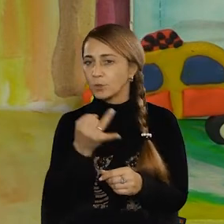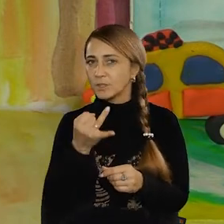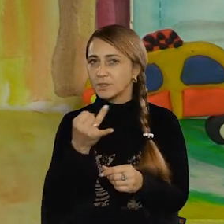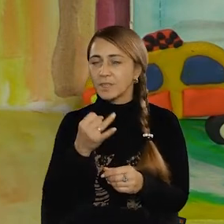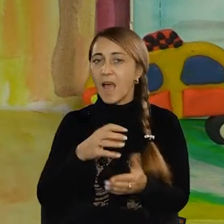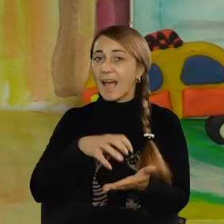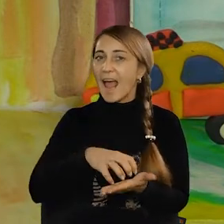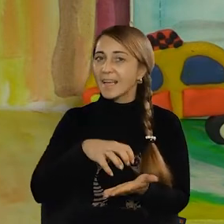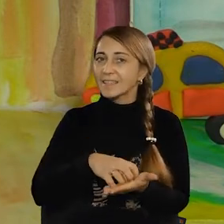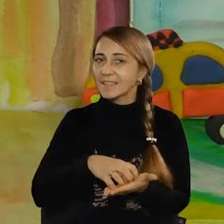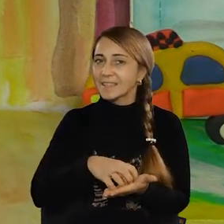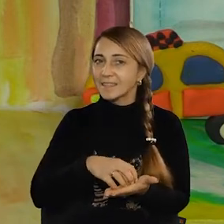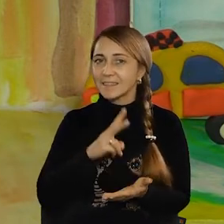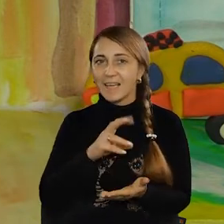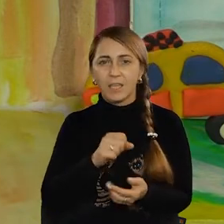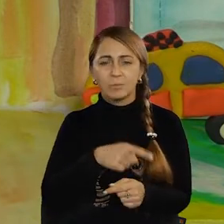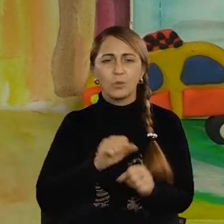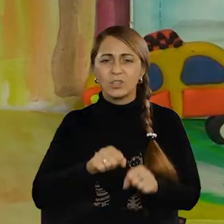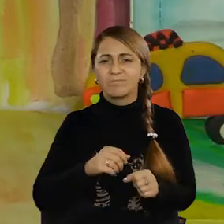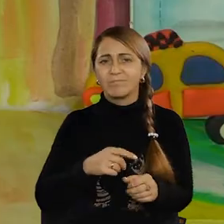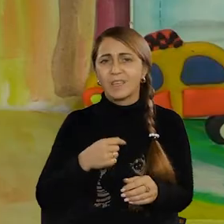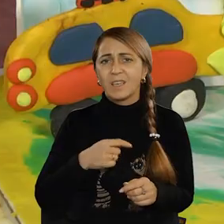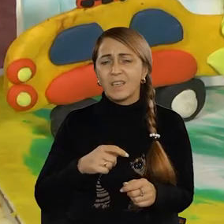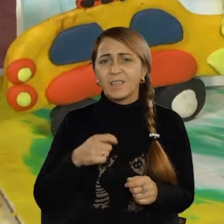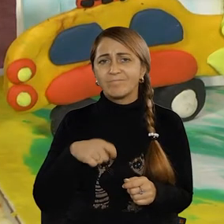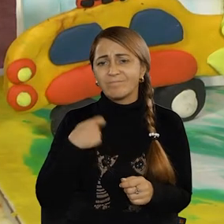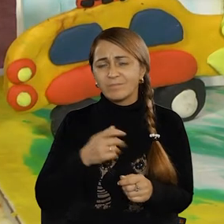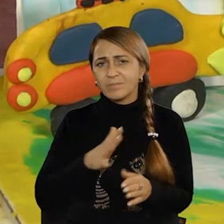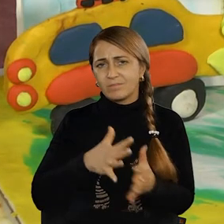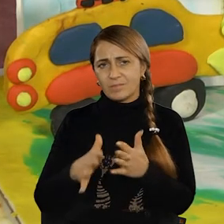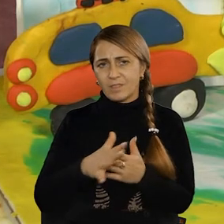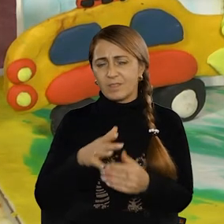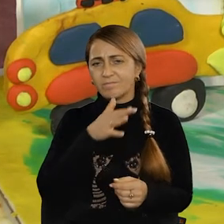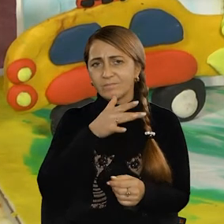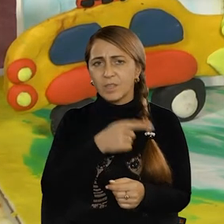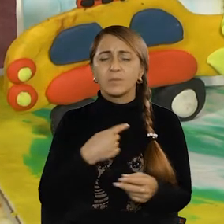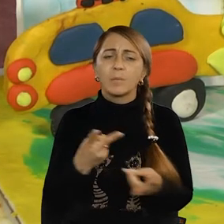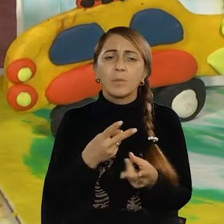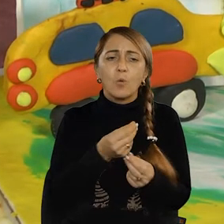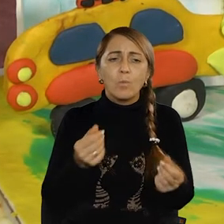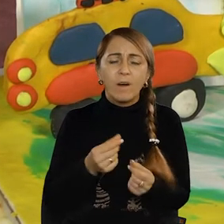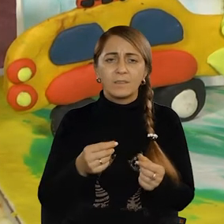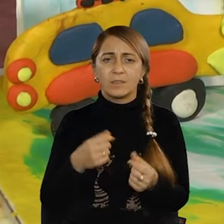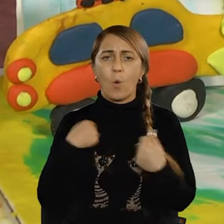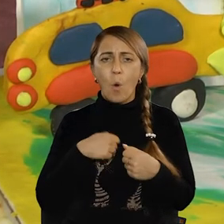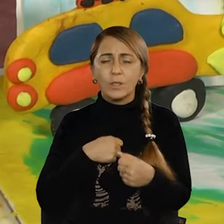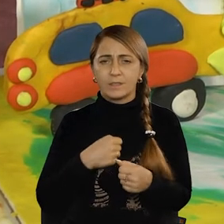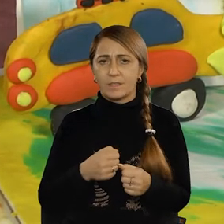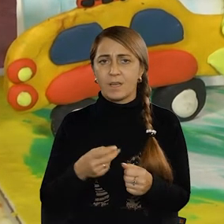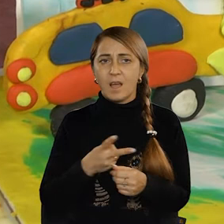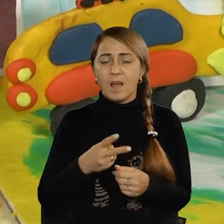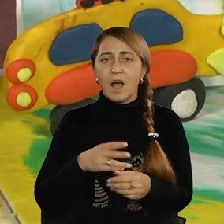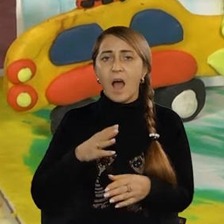поцікавився кексик. «Може, не витрачатимемо даремно часу? Нам потрібно ще купувати одяг у табір, а